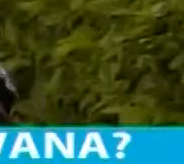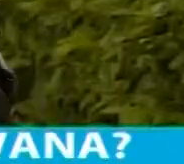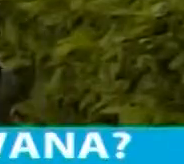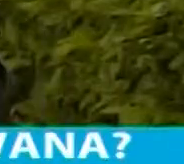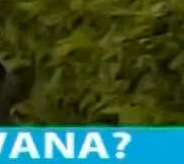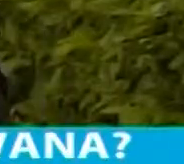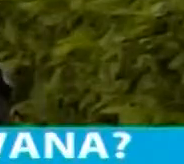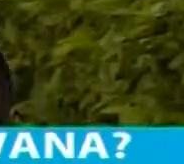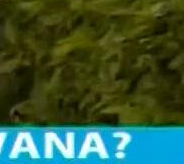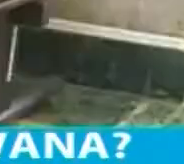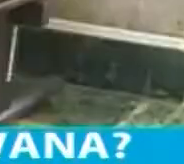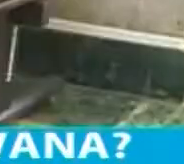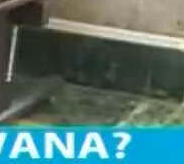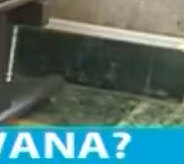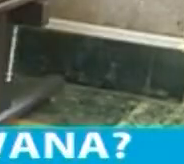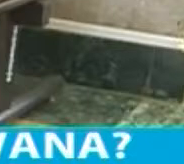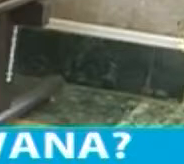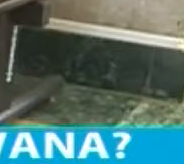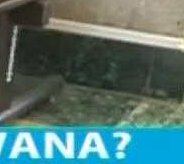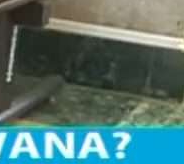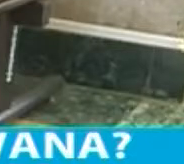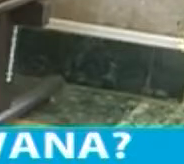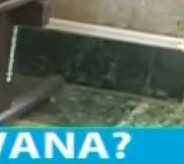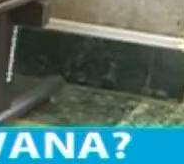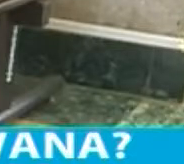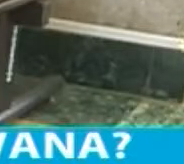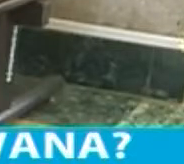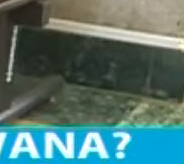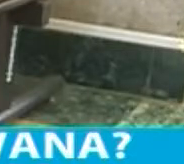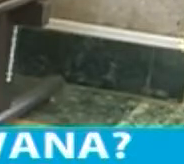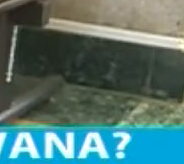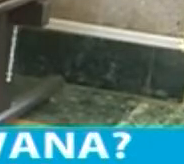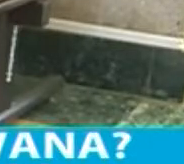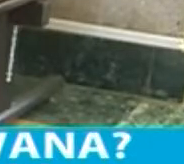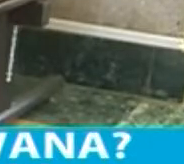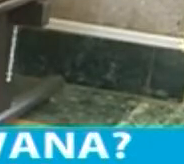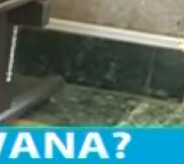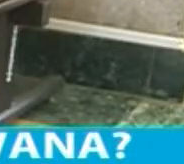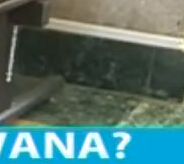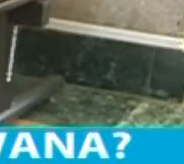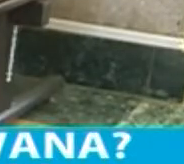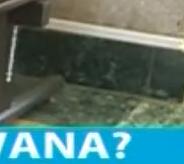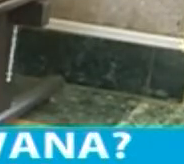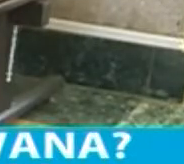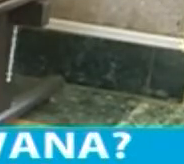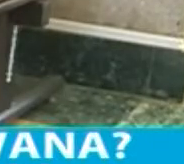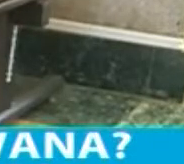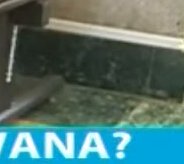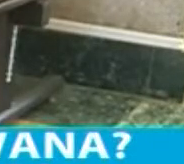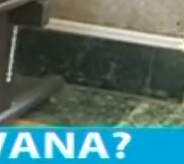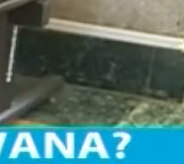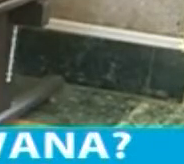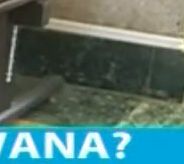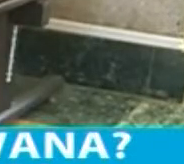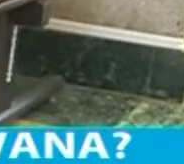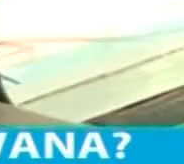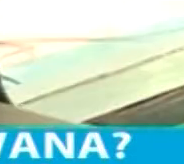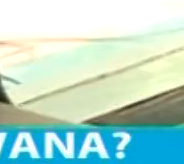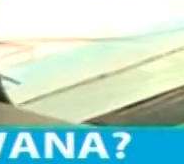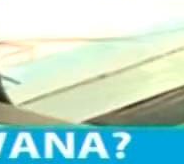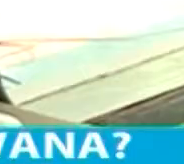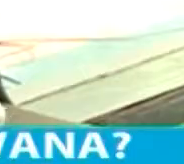ambao wanasikiliza. Niko na SIM card hapa na kuna mtu anataka kutafuta kwa hizo ofisi. Eh? Kwa unaweza tu niokolea tu simu